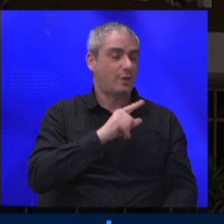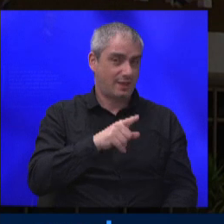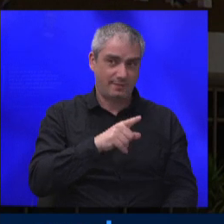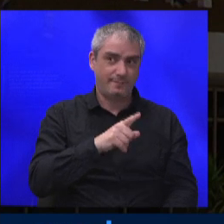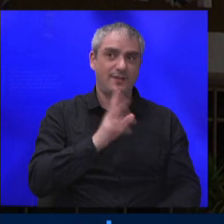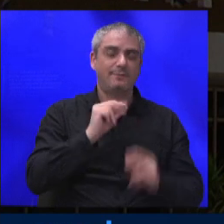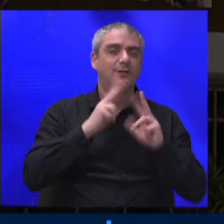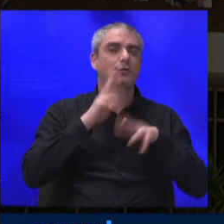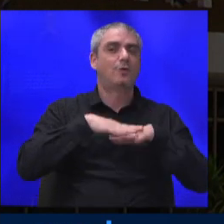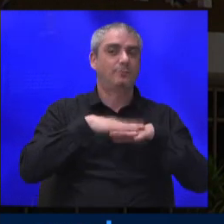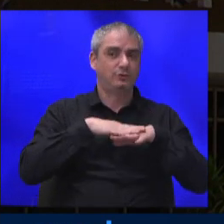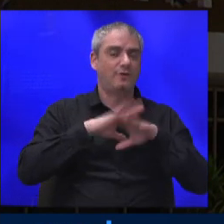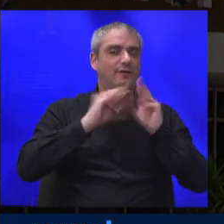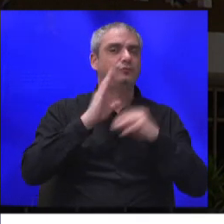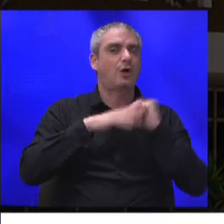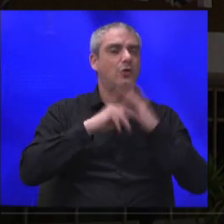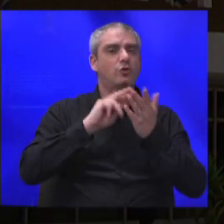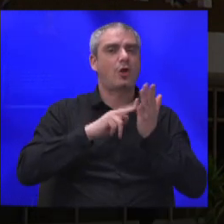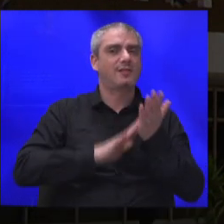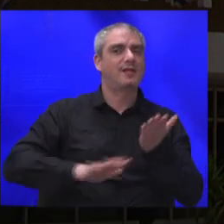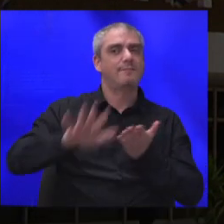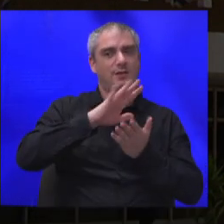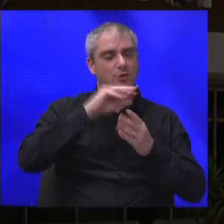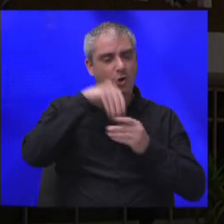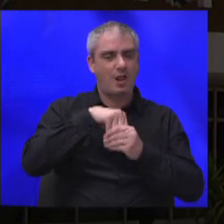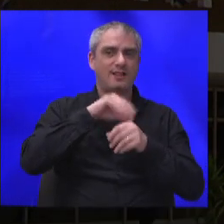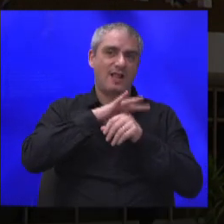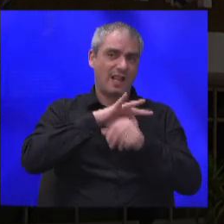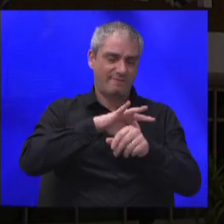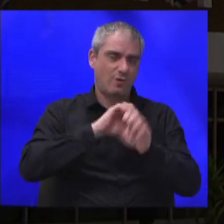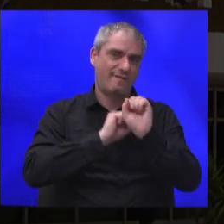בכך על ידי גורמי מקצוע, וגובשה תוכנית מערכתית שכוללת ליווי ותמיכה מתמשכת.